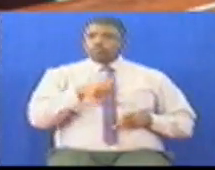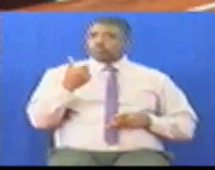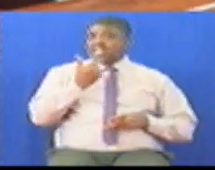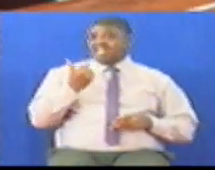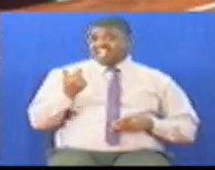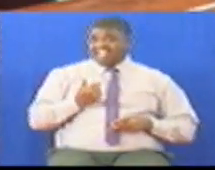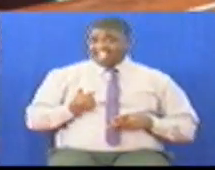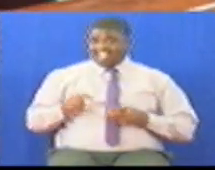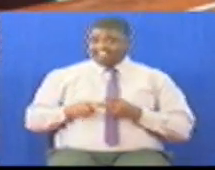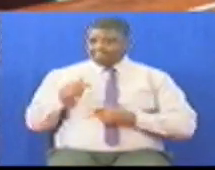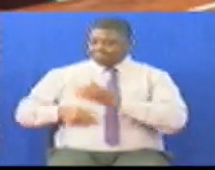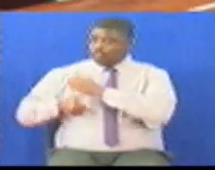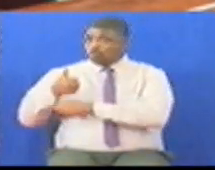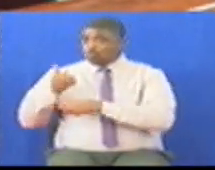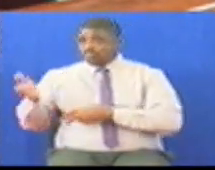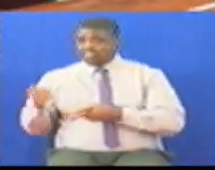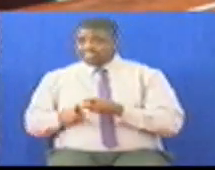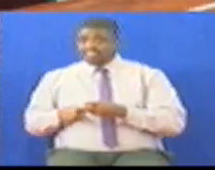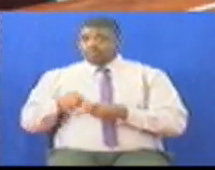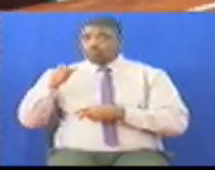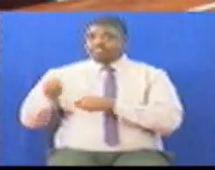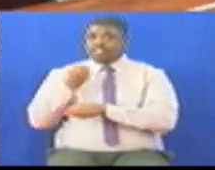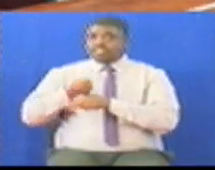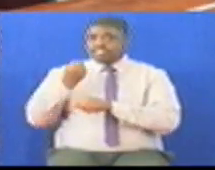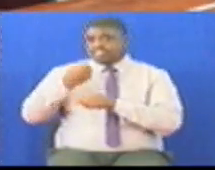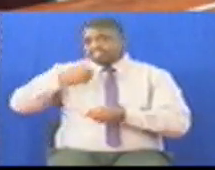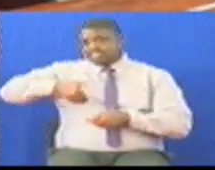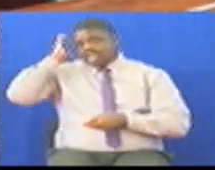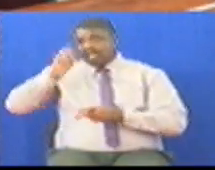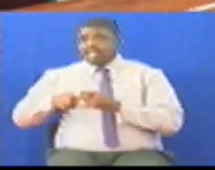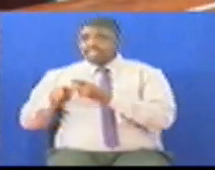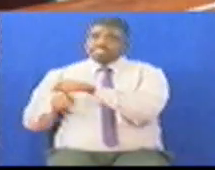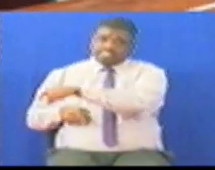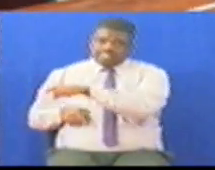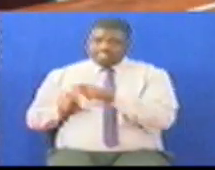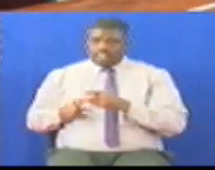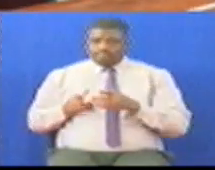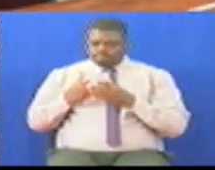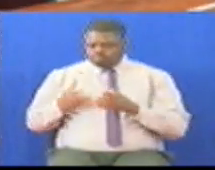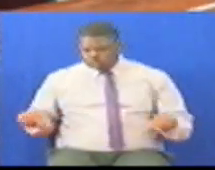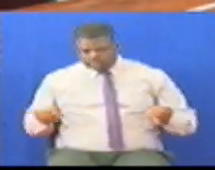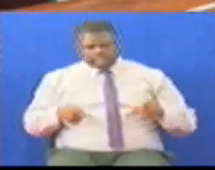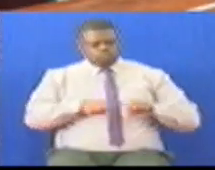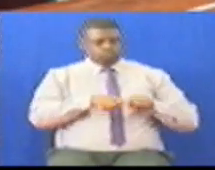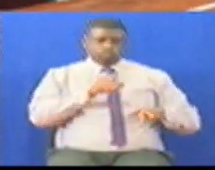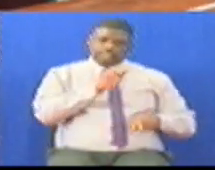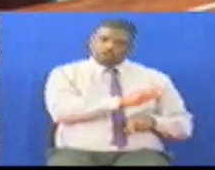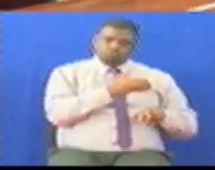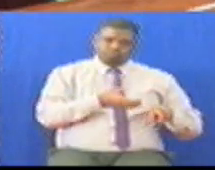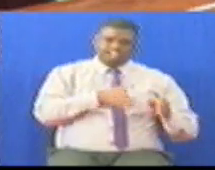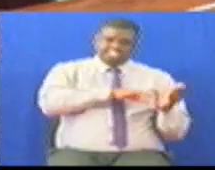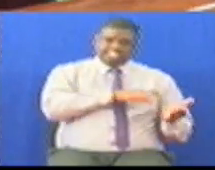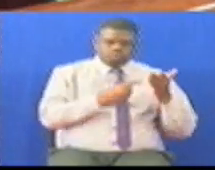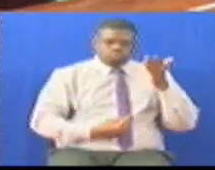wenzangu, viongozi na watumishi wa umma waliopotelewa na ndugu zao kutokana na